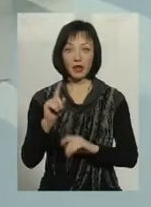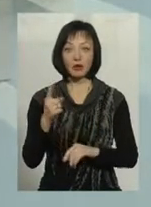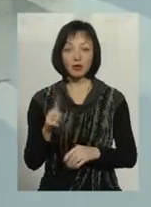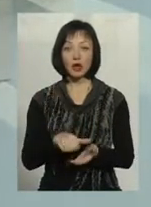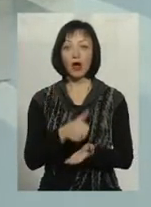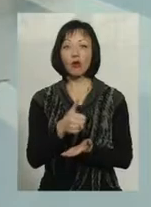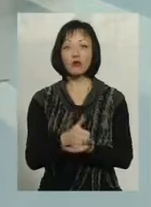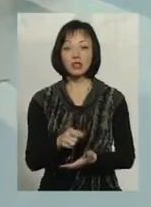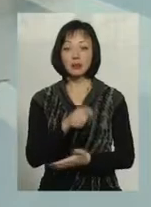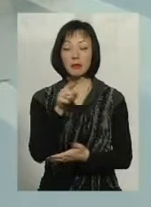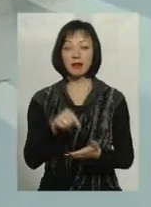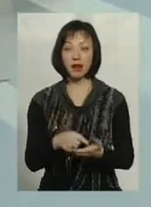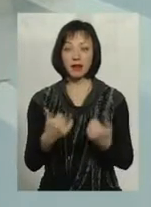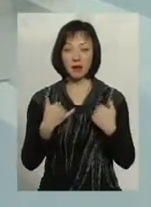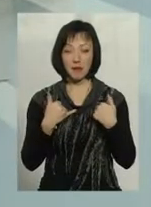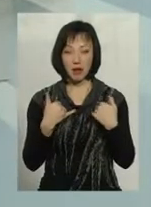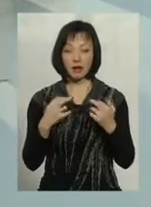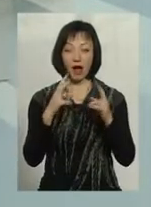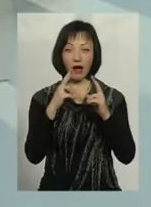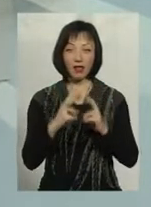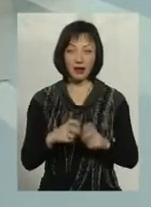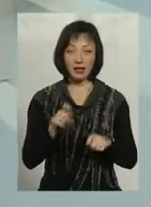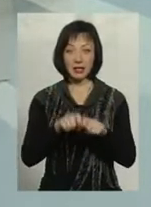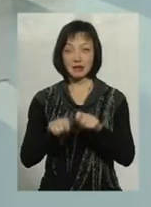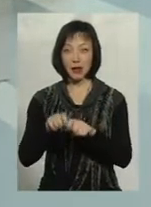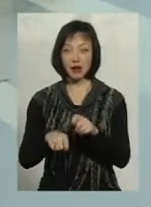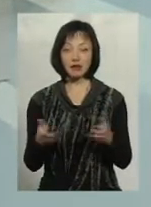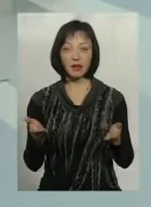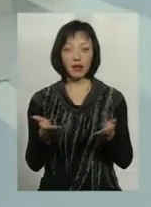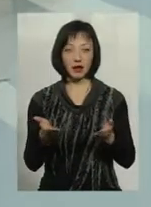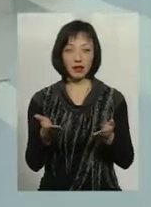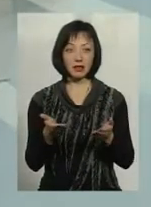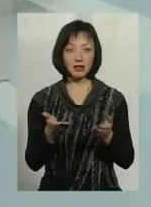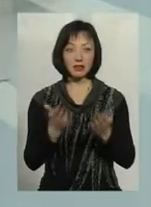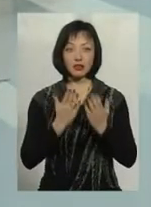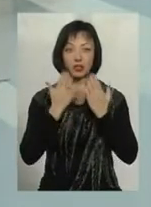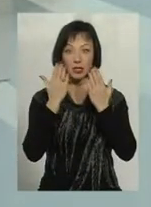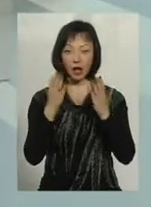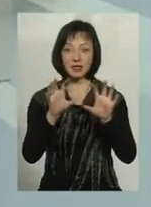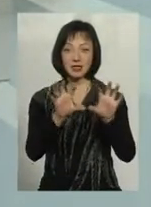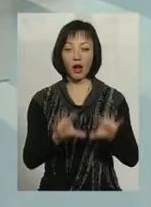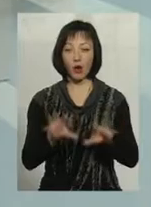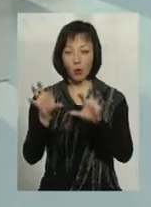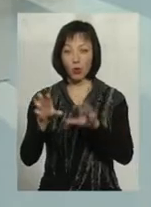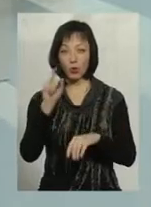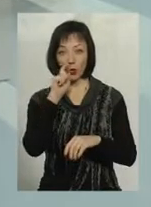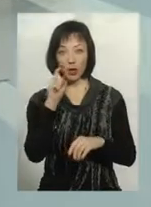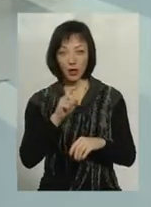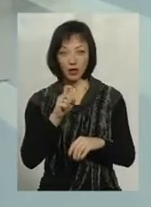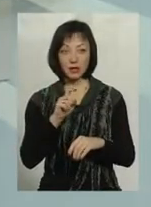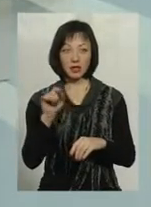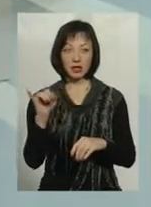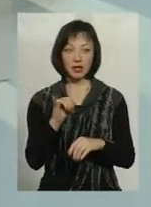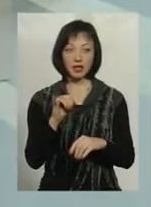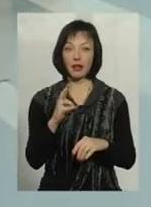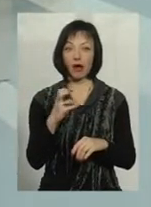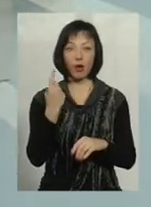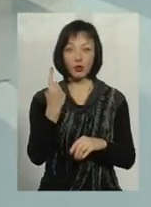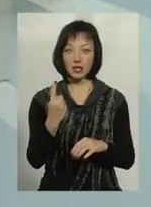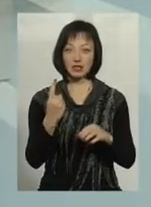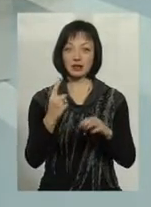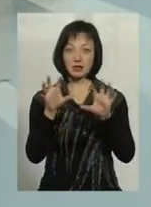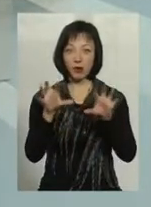чи може нитку в голку заселити, яка кваліфікація і так далі, і так далі, для того, щоб заповнити робоче місце.